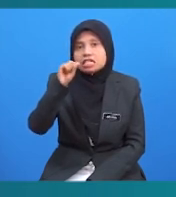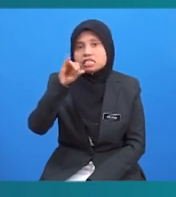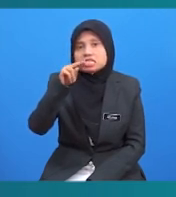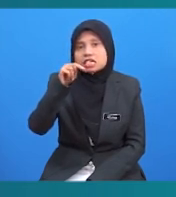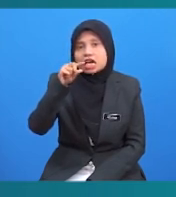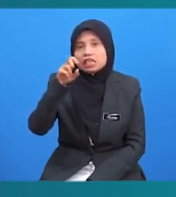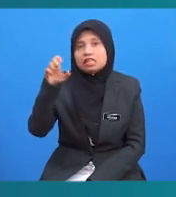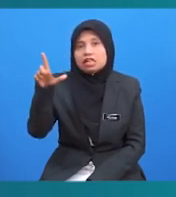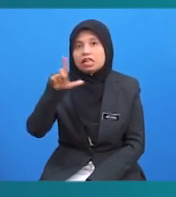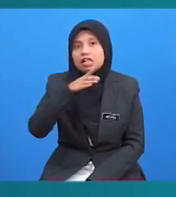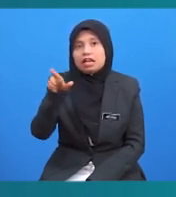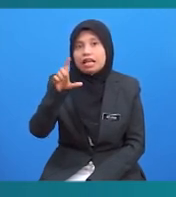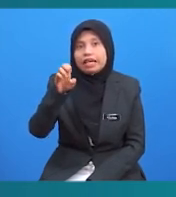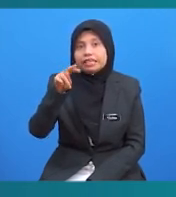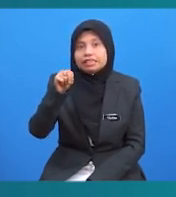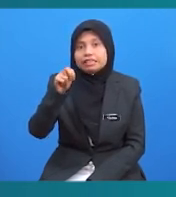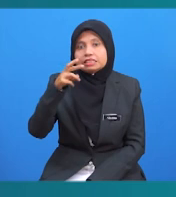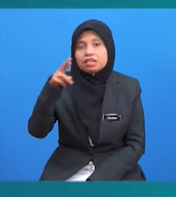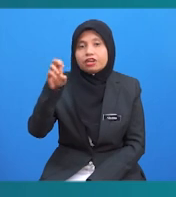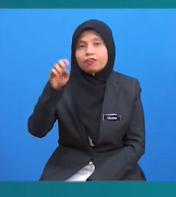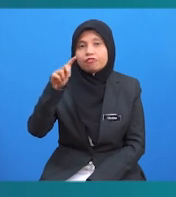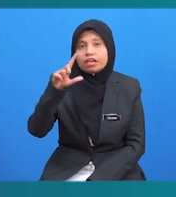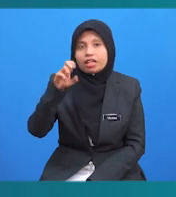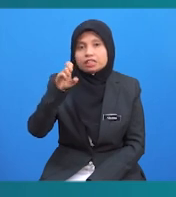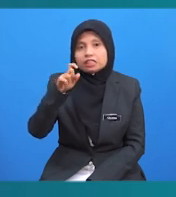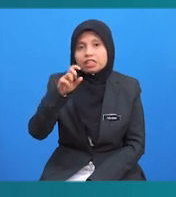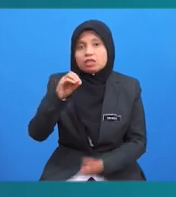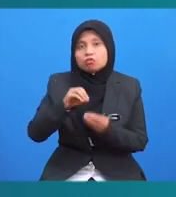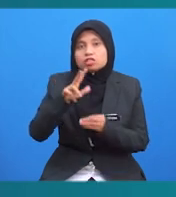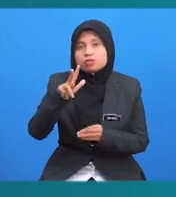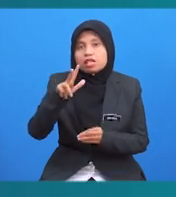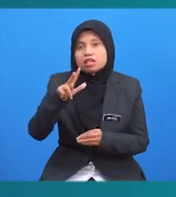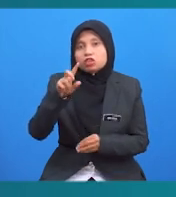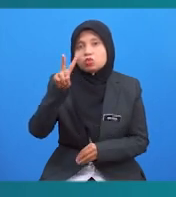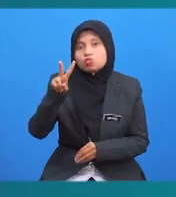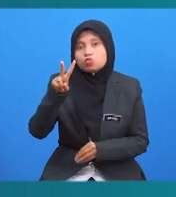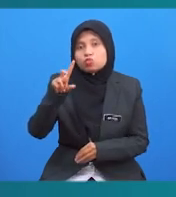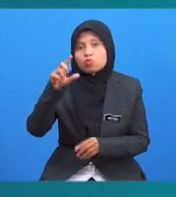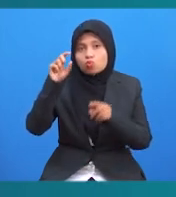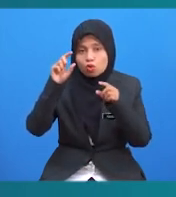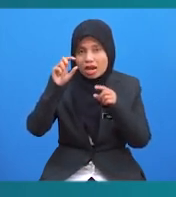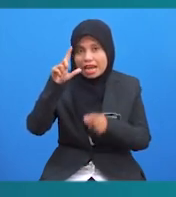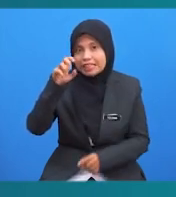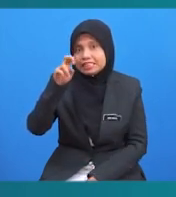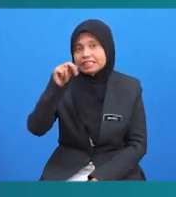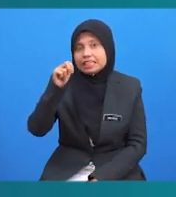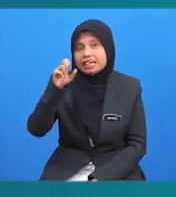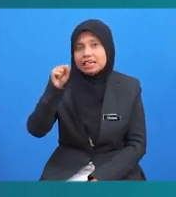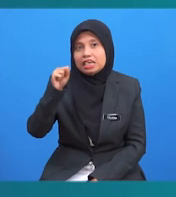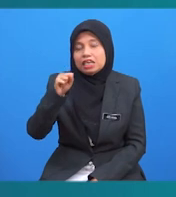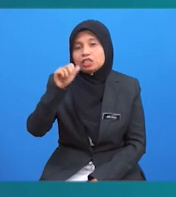reflex. Yang kesembilan, two lens reflex. Yang kesepuluh, medium format